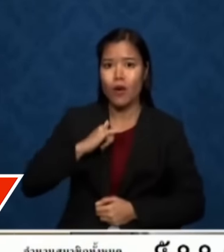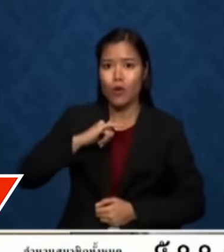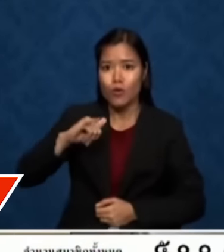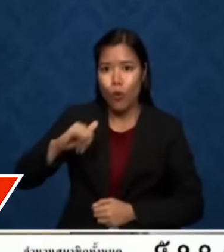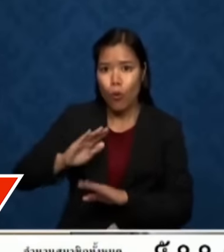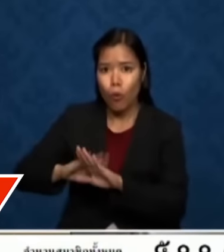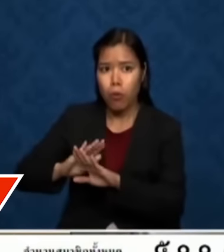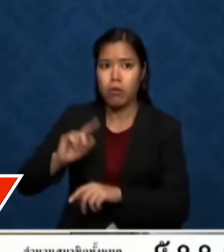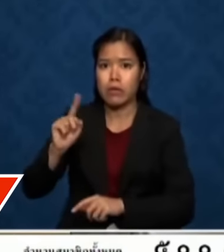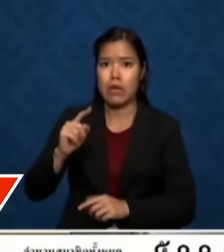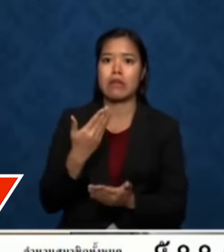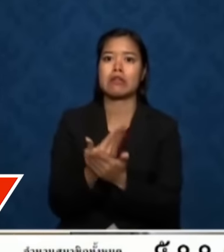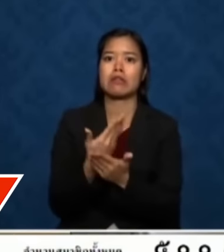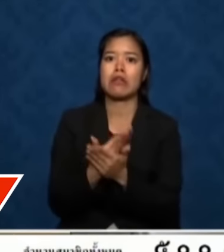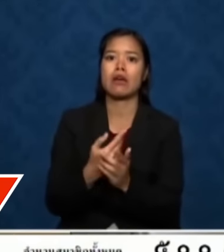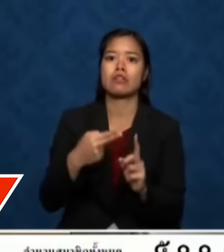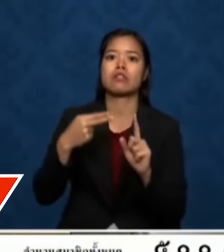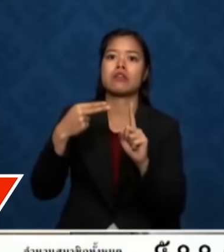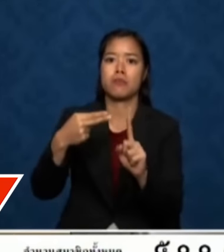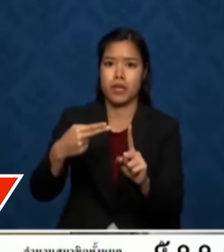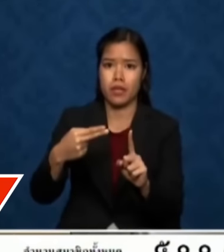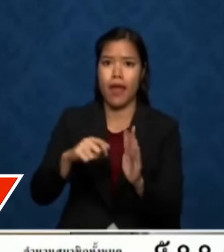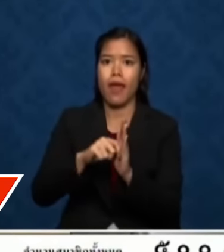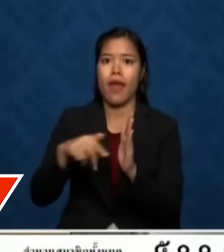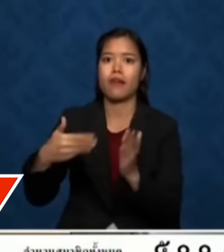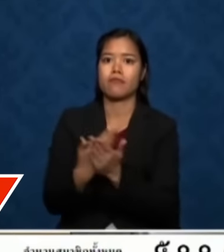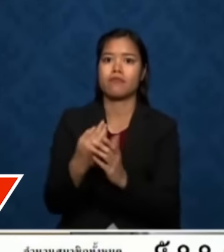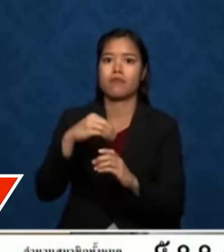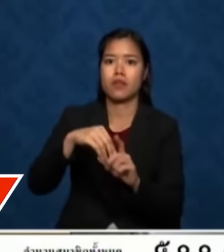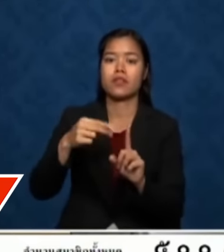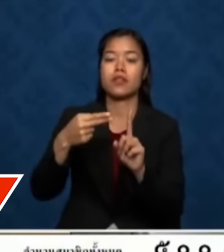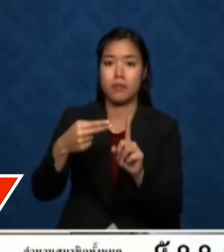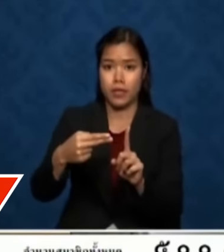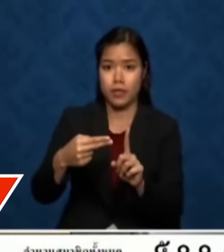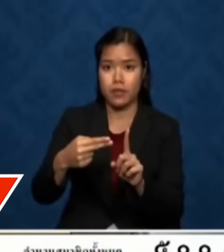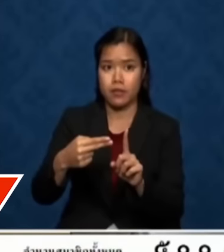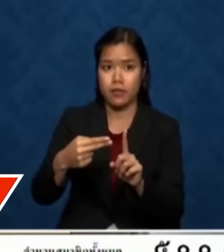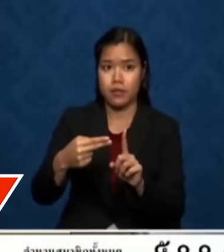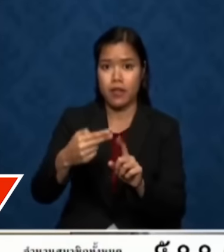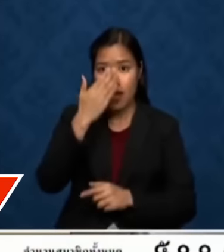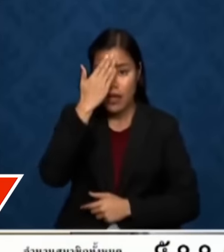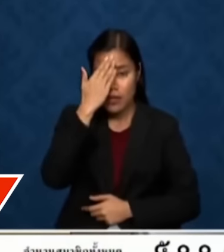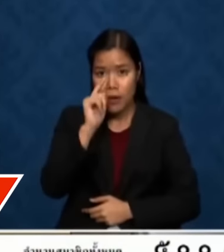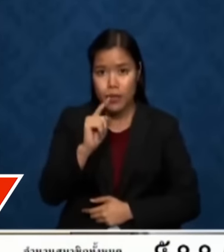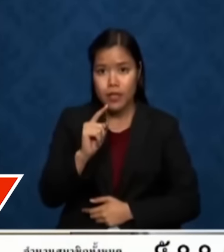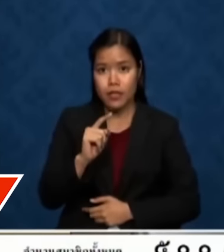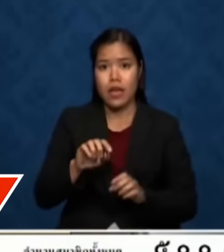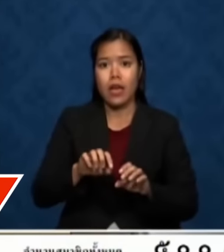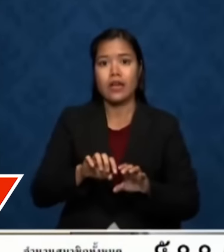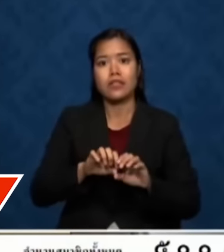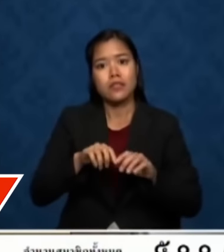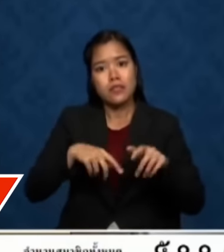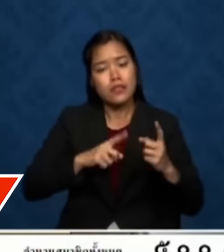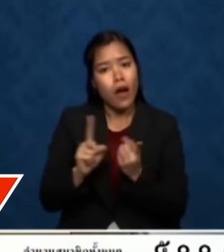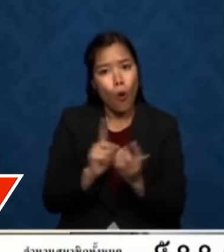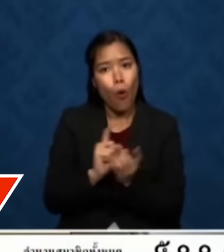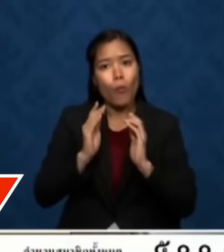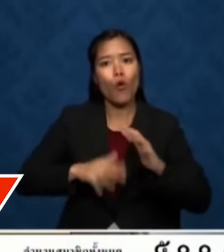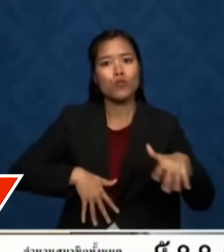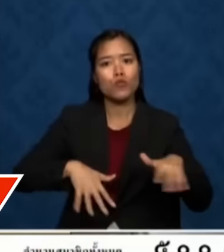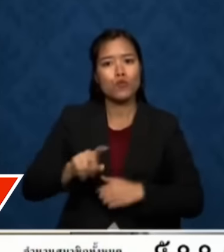เด็นดิจิตอลวอลเล็ตค่ะท่านประธานโดยอ้างว่าสังคมตั้งคำถามเยอะแล้วหลี